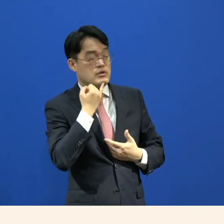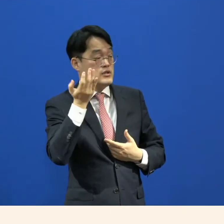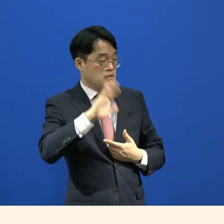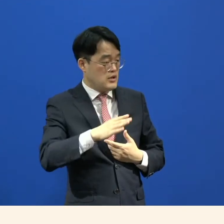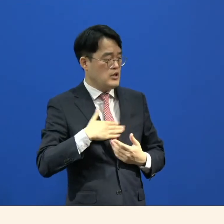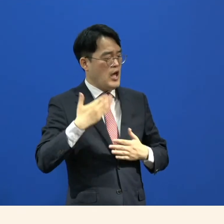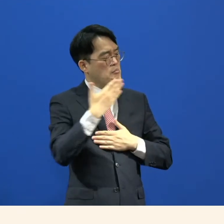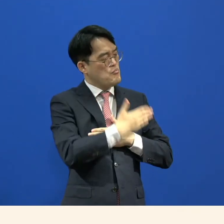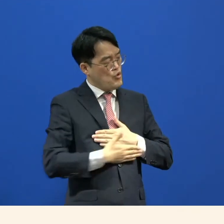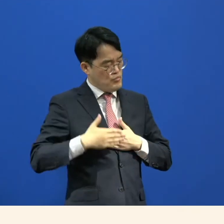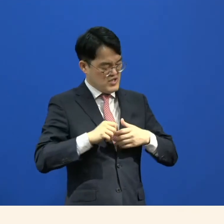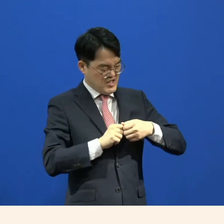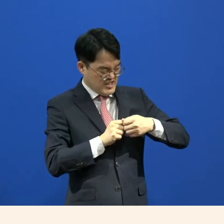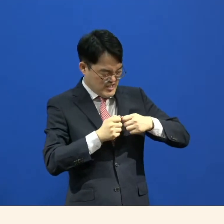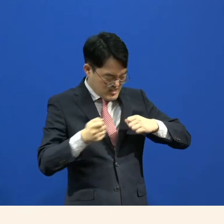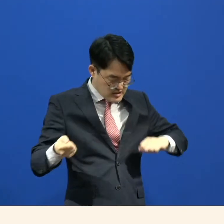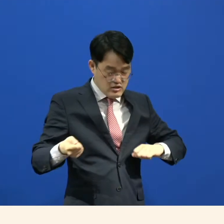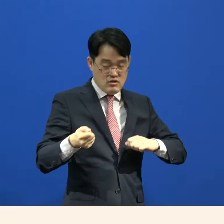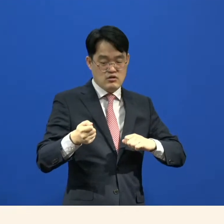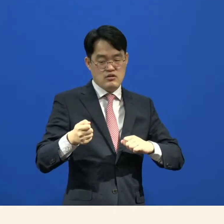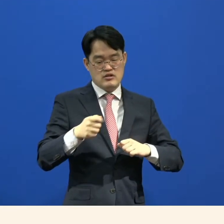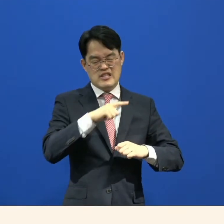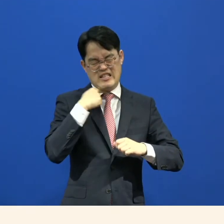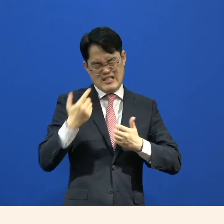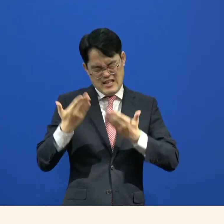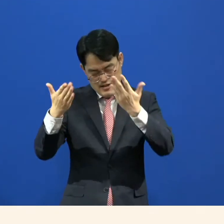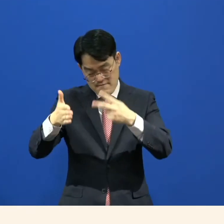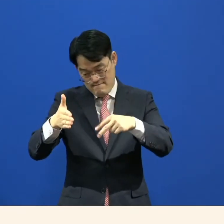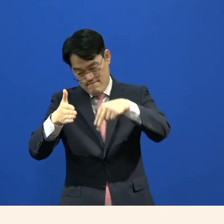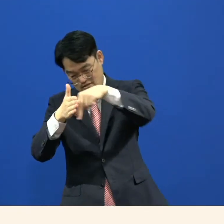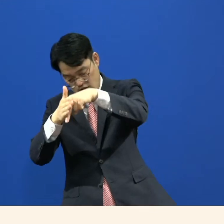우리를 구원하신 그 사건, 십자가.